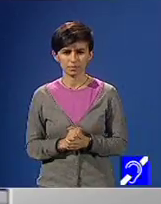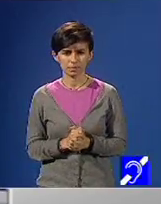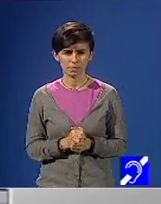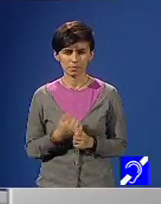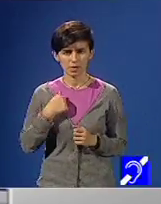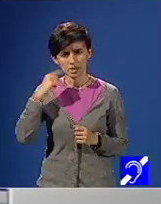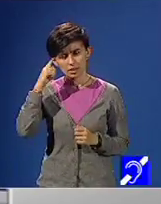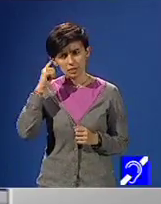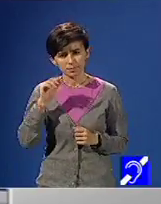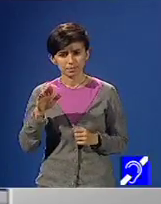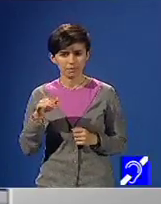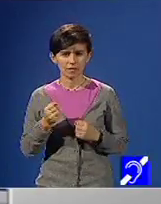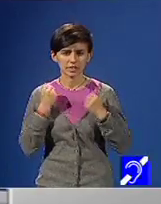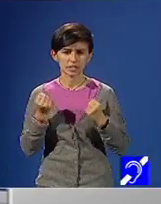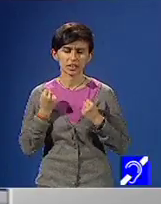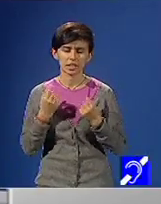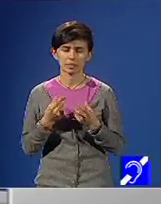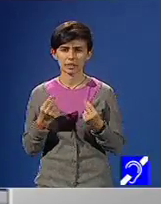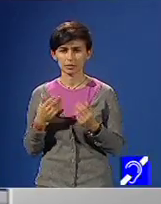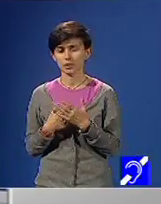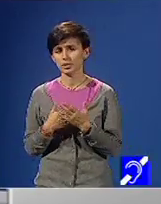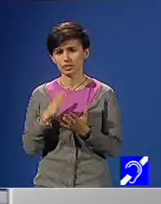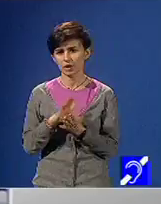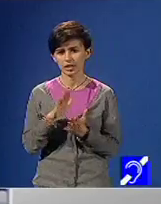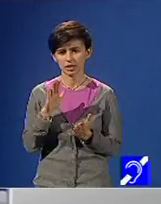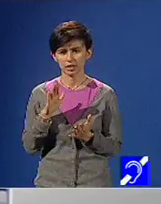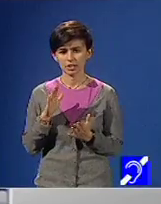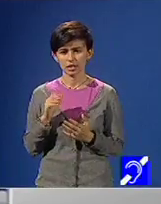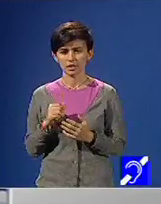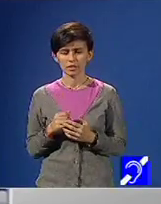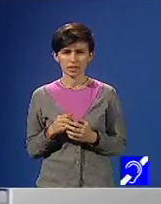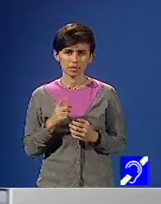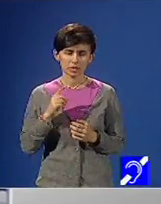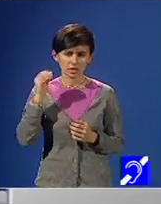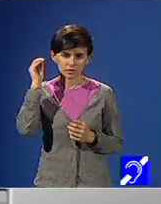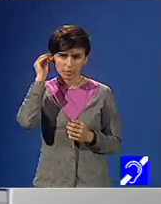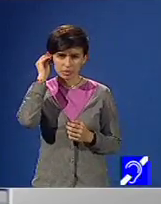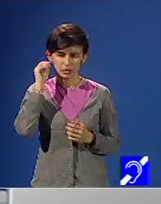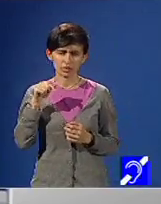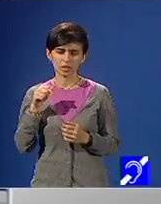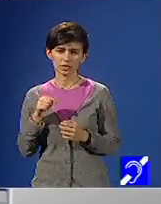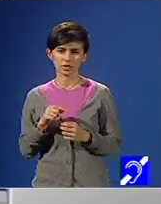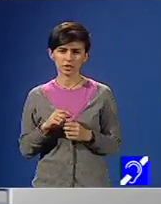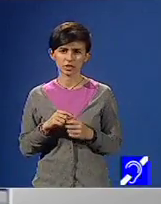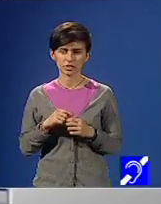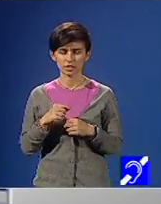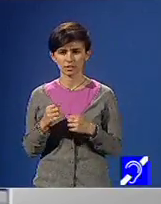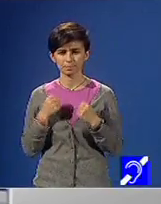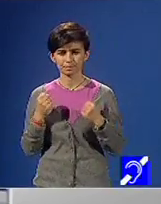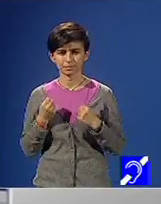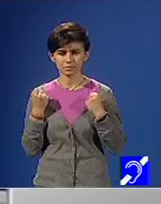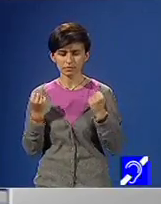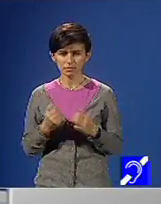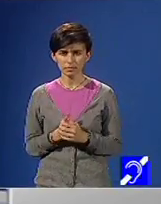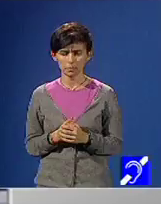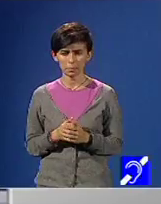pentru a prinde calificările, pentru a vă obișnui cu acest ritm competițional, cred că de cel mai înalt rang, am putea spune, nu?